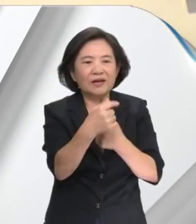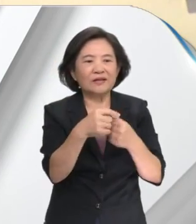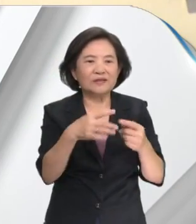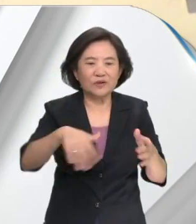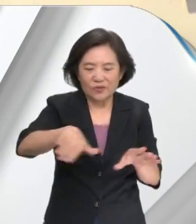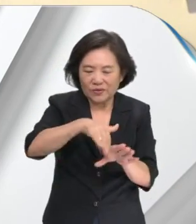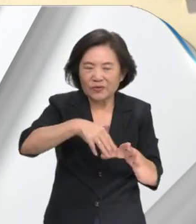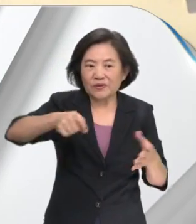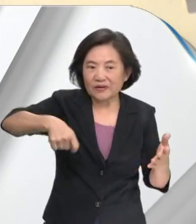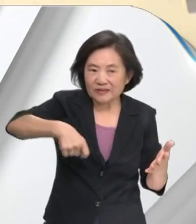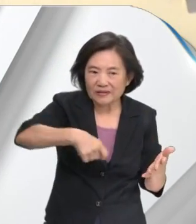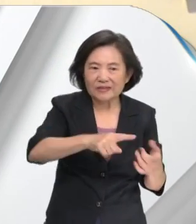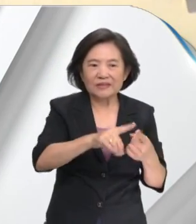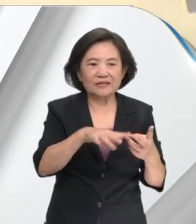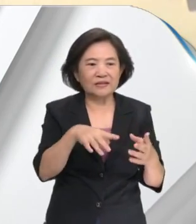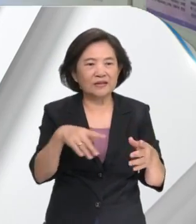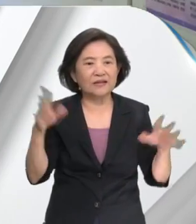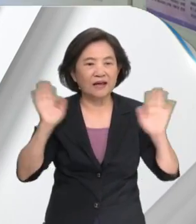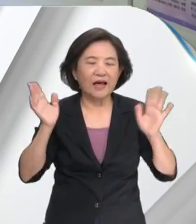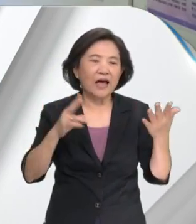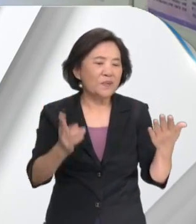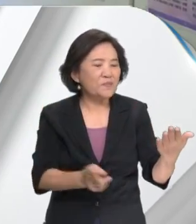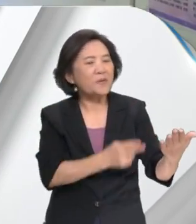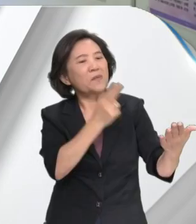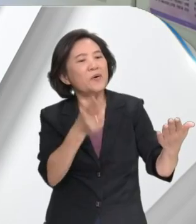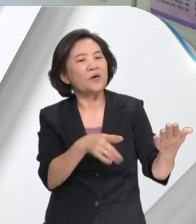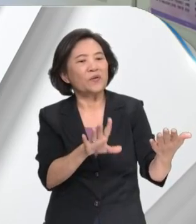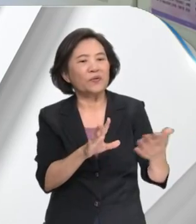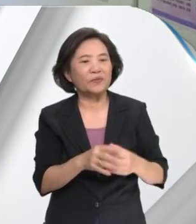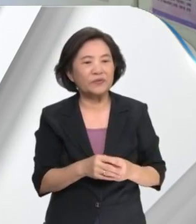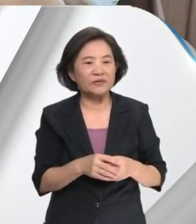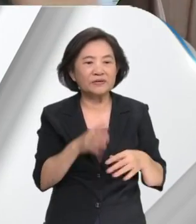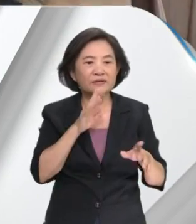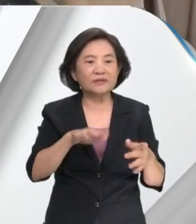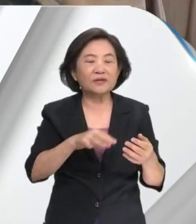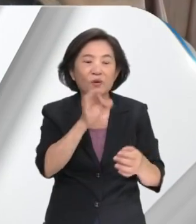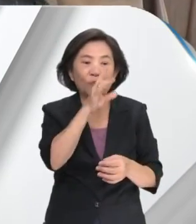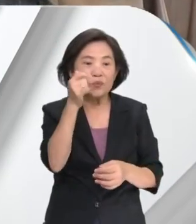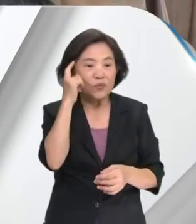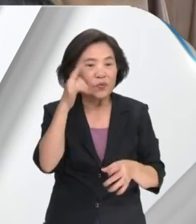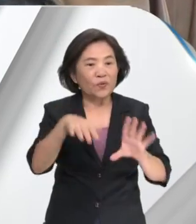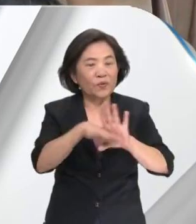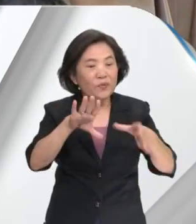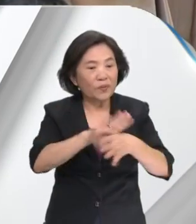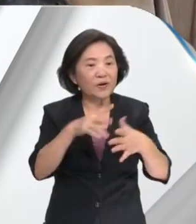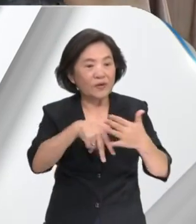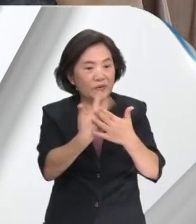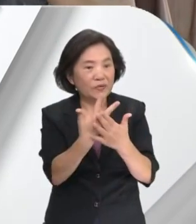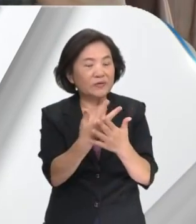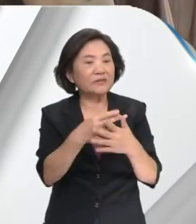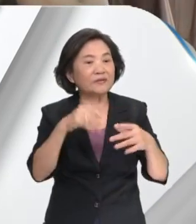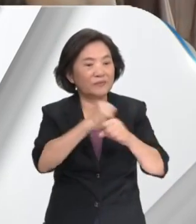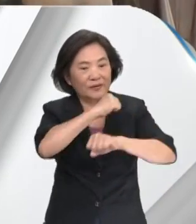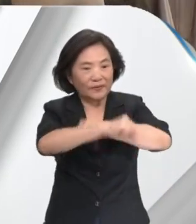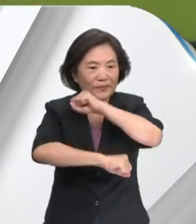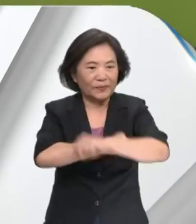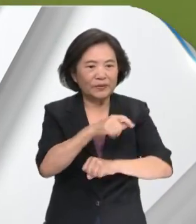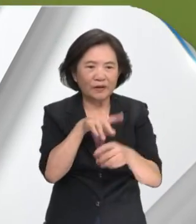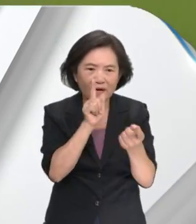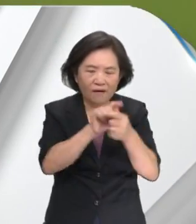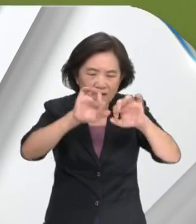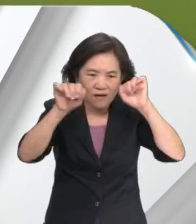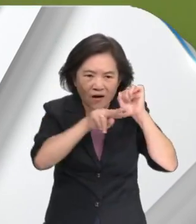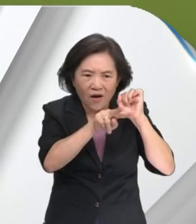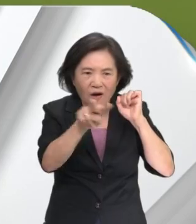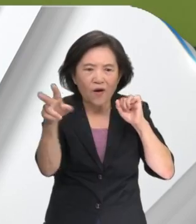章创作、同诗那些的。 56文艺奖的课程对当年的国土来了解文化两面，透